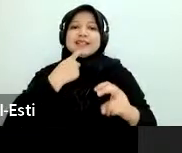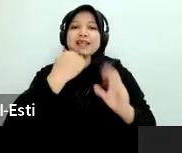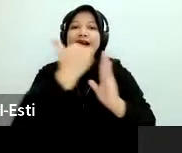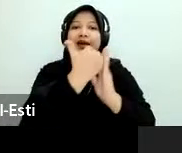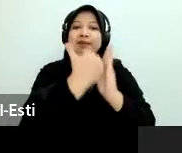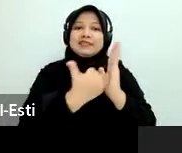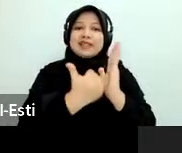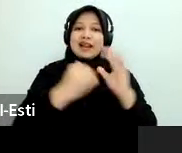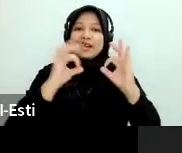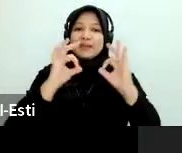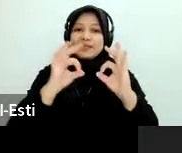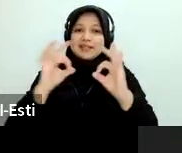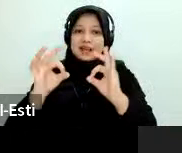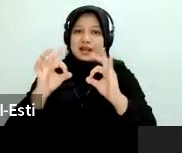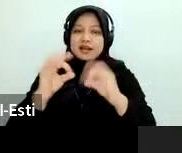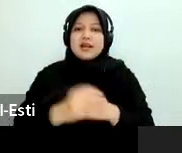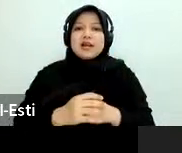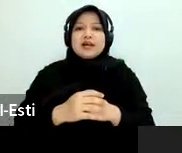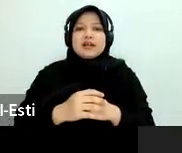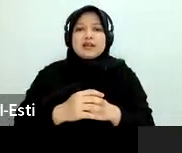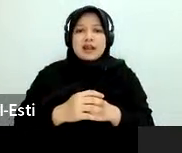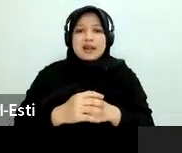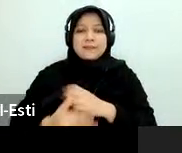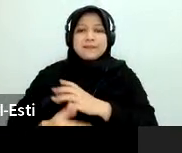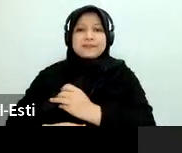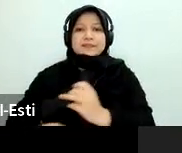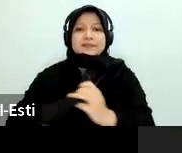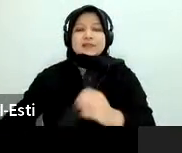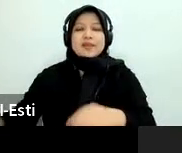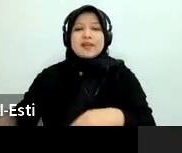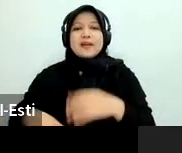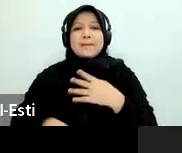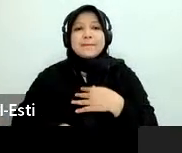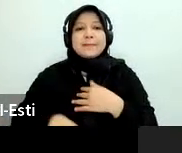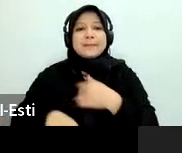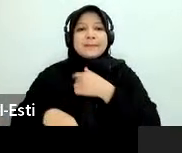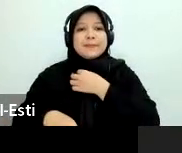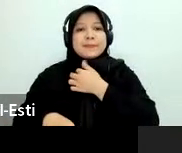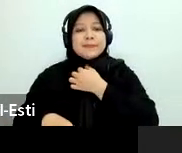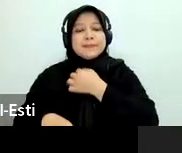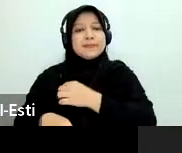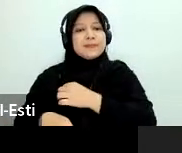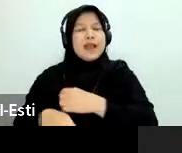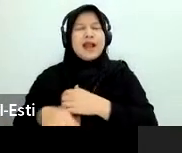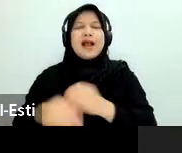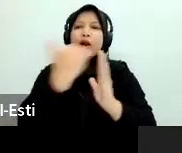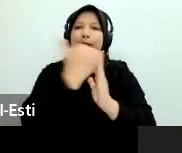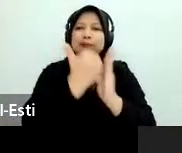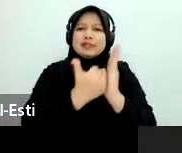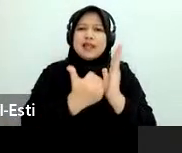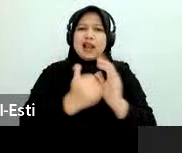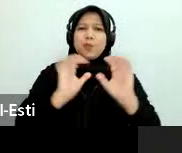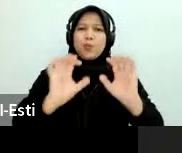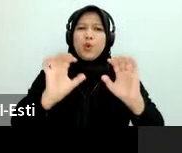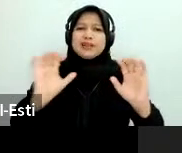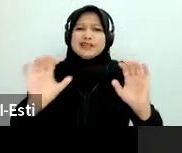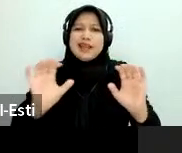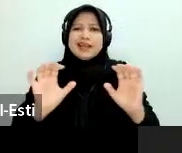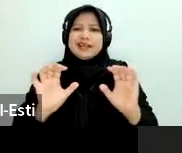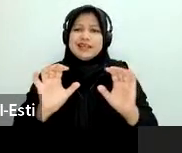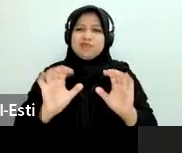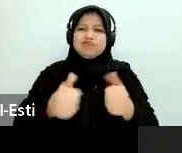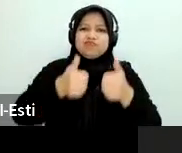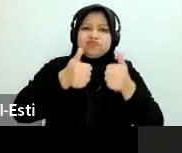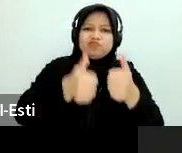pertanyaan Siapakah kebijakan ini bijak Mengapa banyak kebijakan yang gak bijak GTA dan mengapa Fauzi